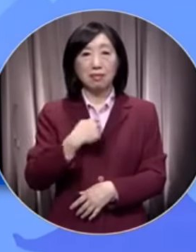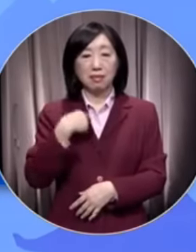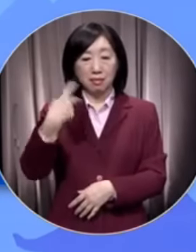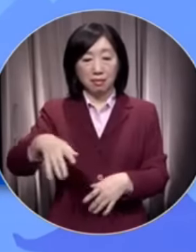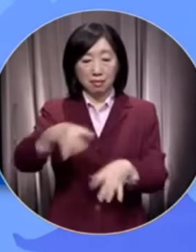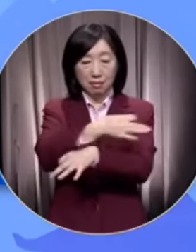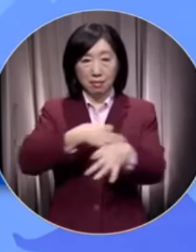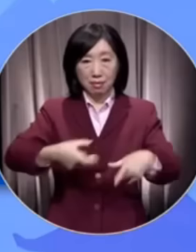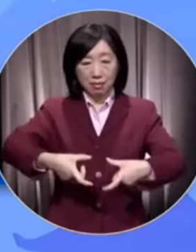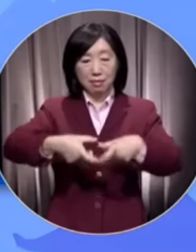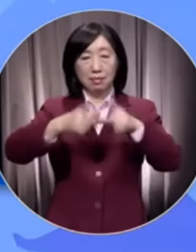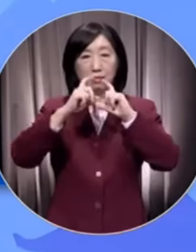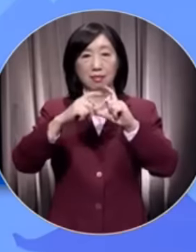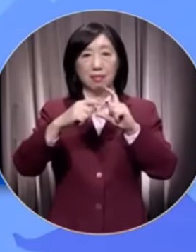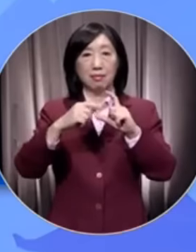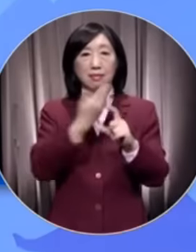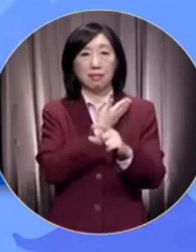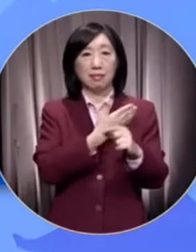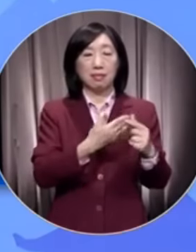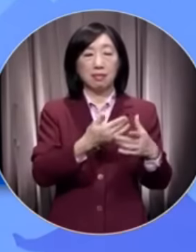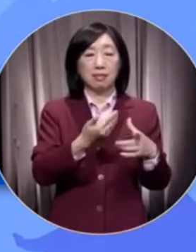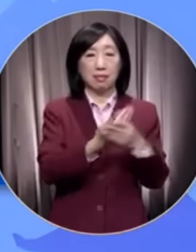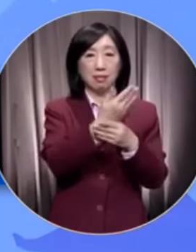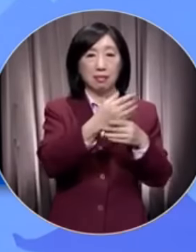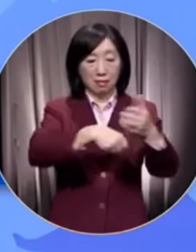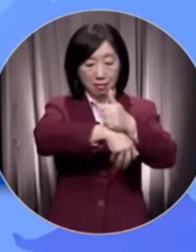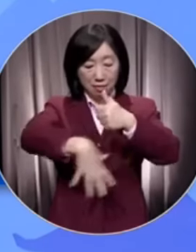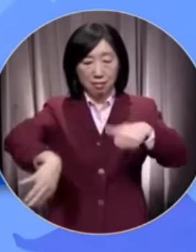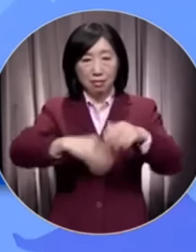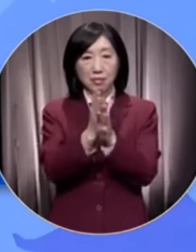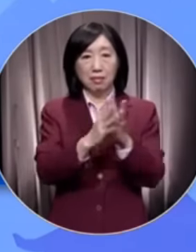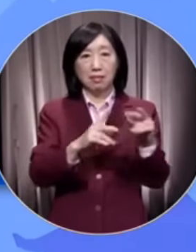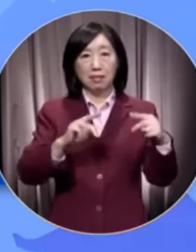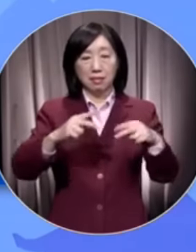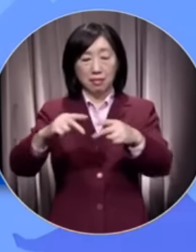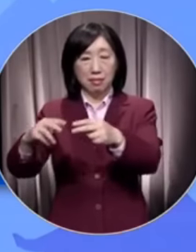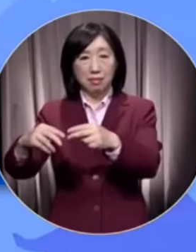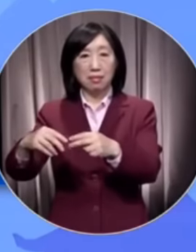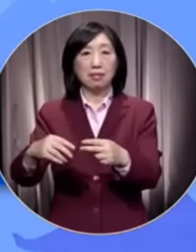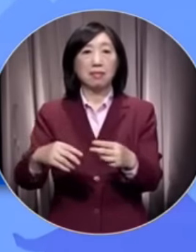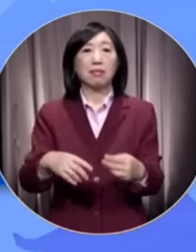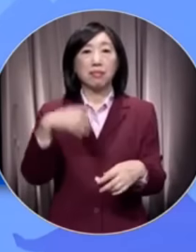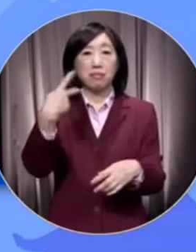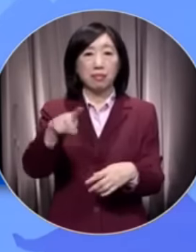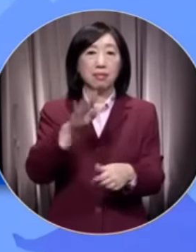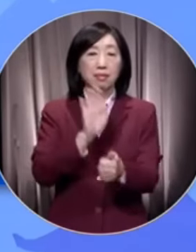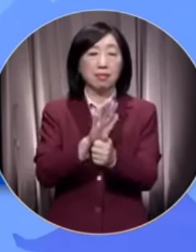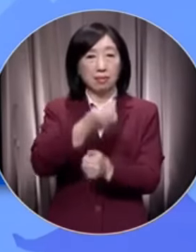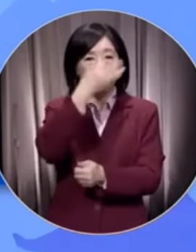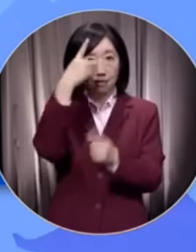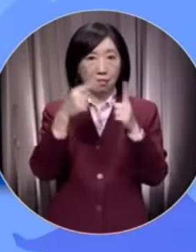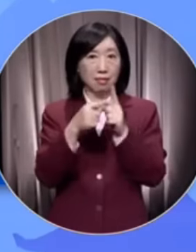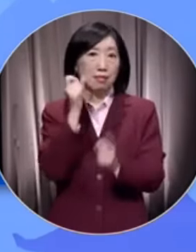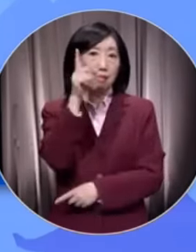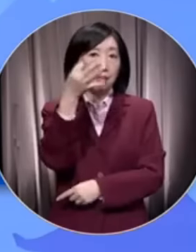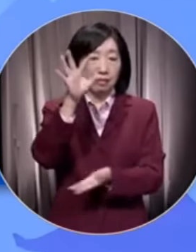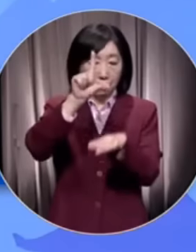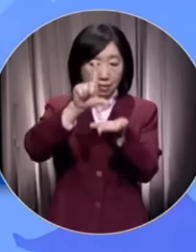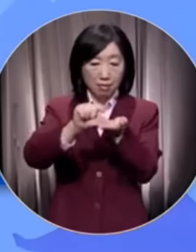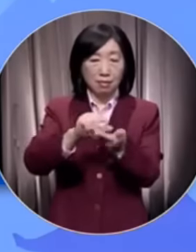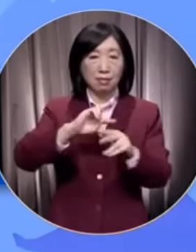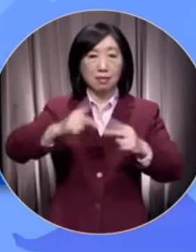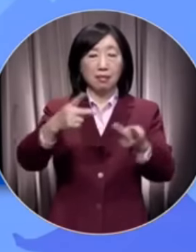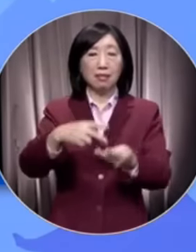济，让产业快速的转型跟升级，来解决年轻人低薪问题。我要推动安心住宅计